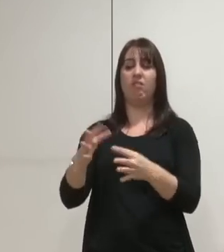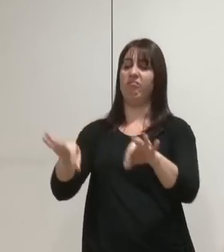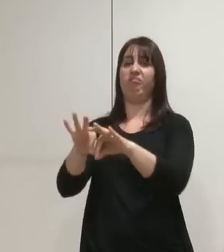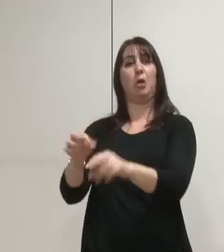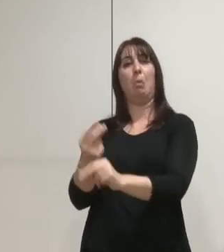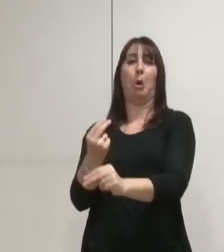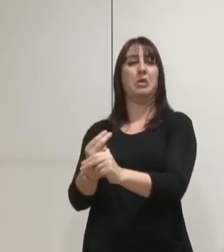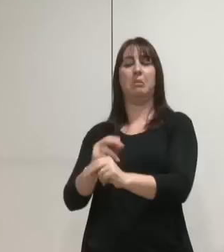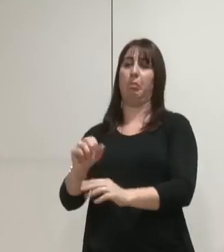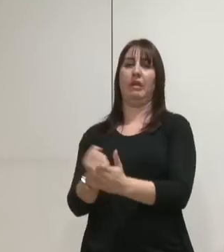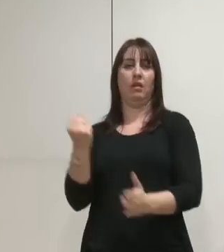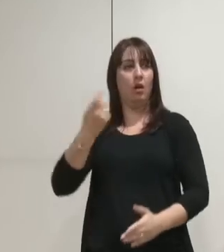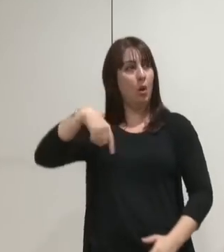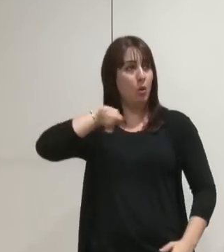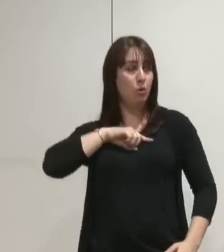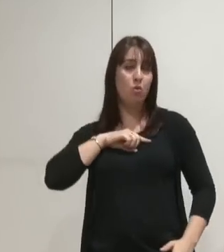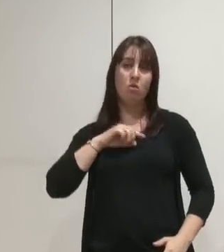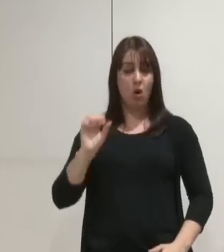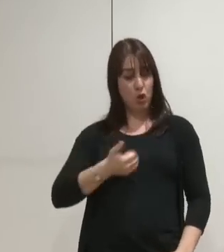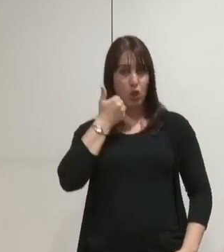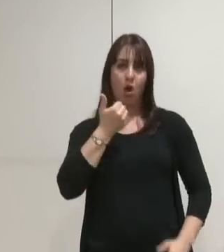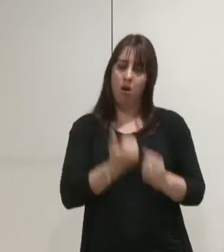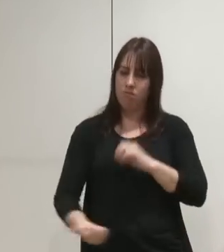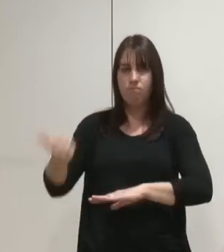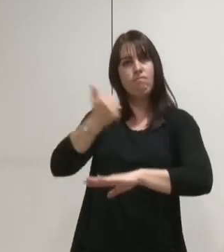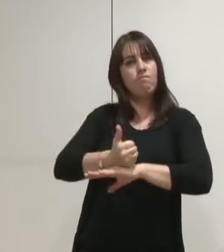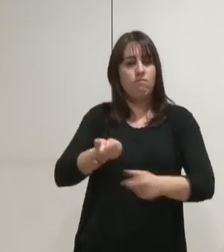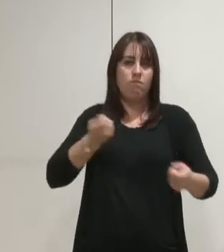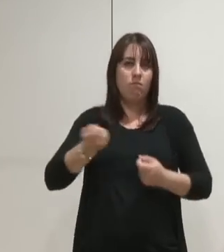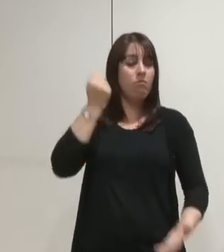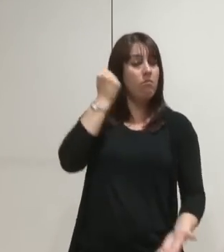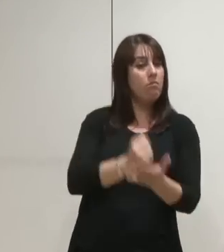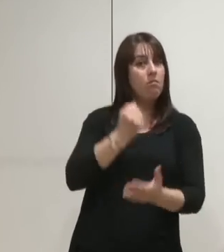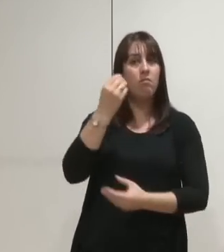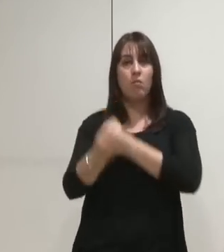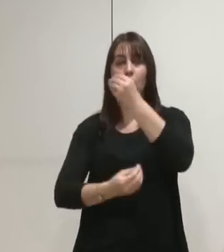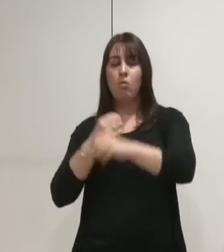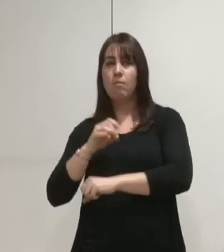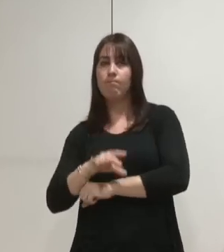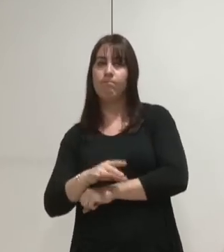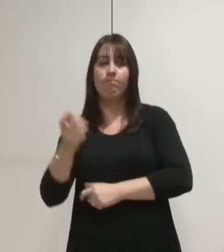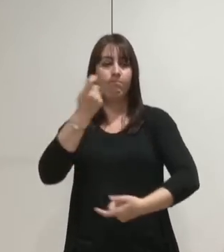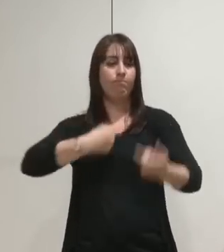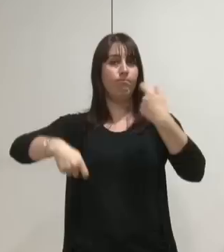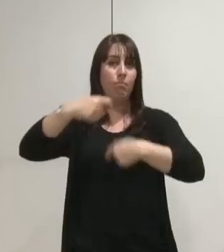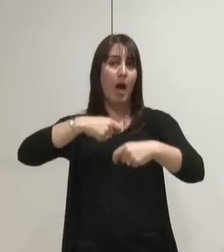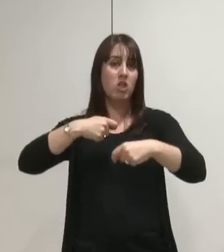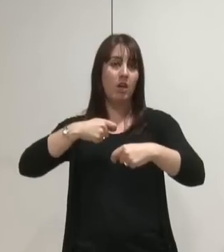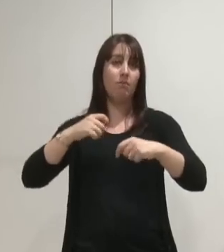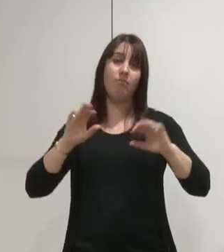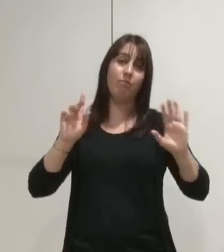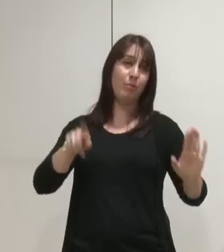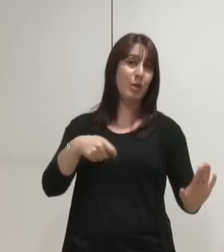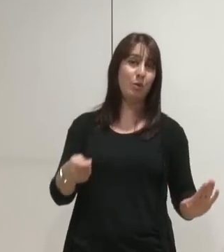souverains et nous sommes la seule instance qui peut valider ou accepter un marché ou le refuser